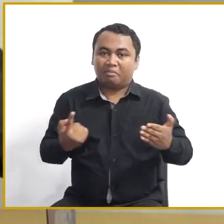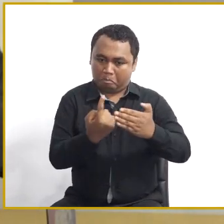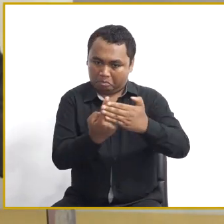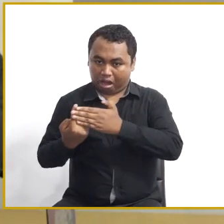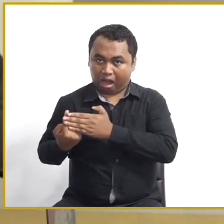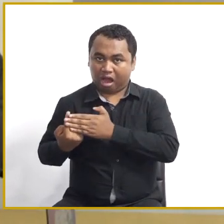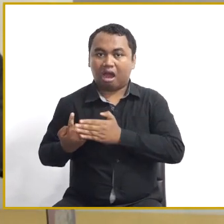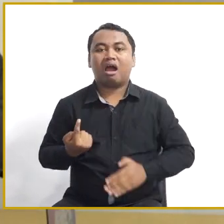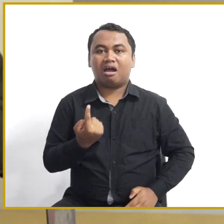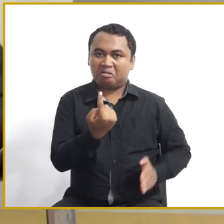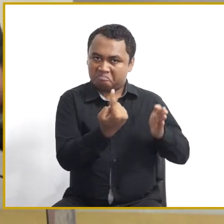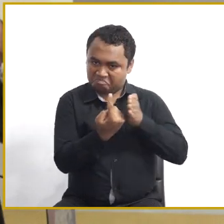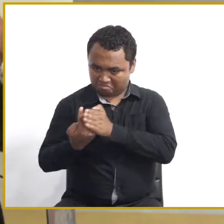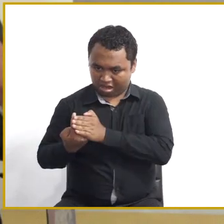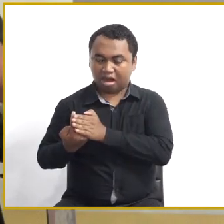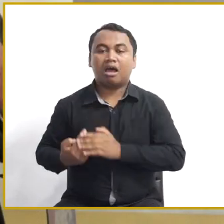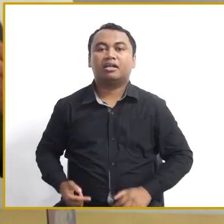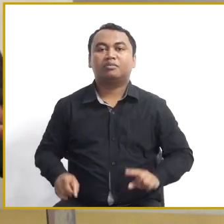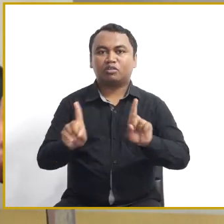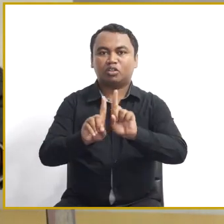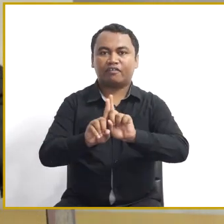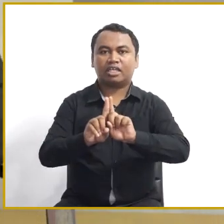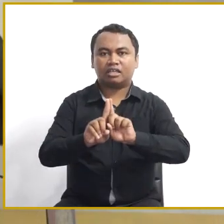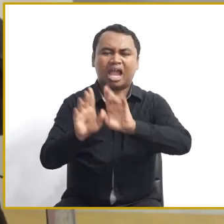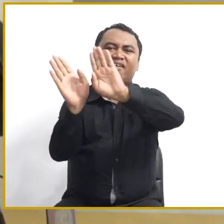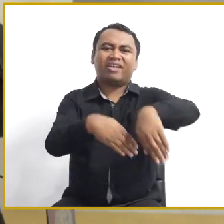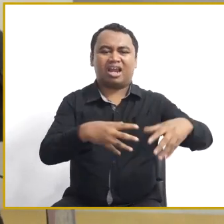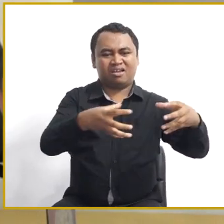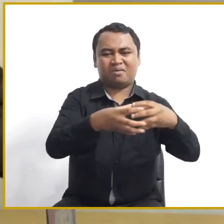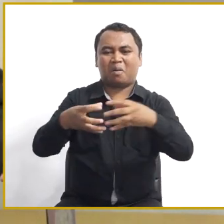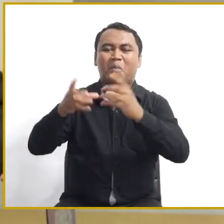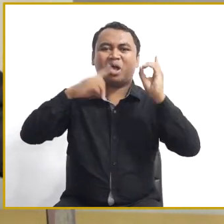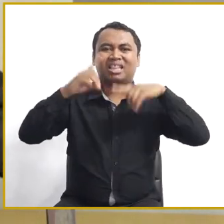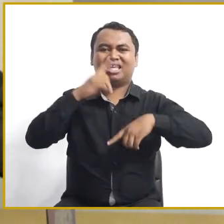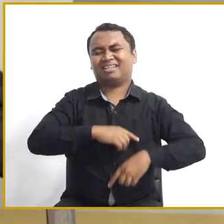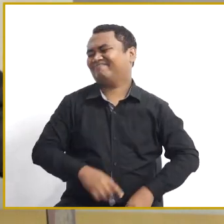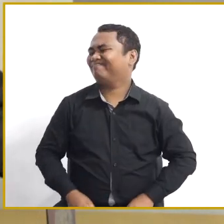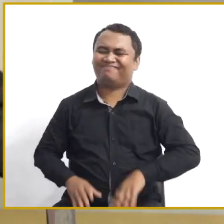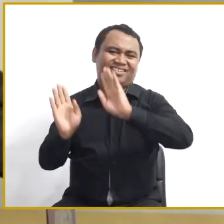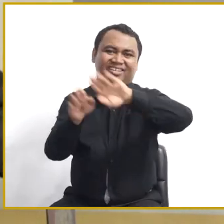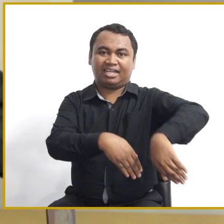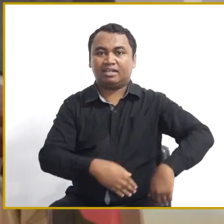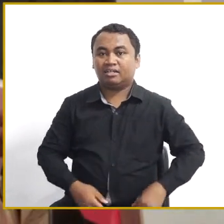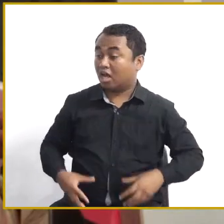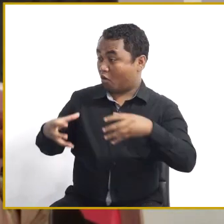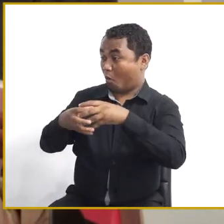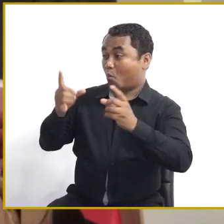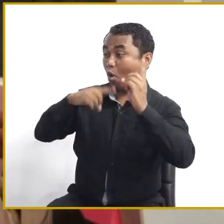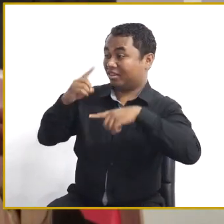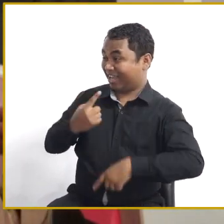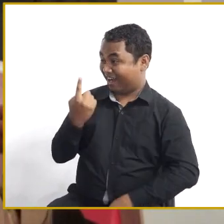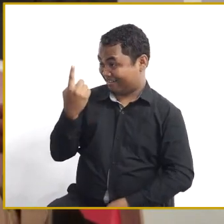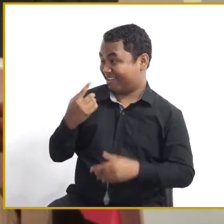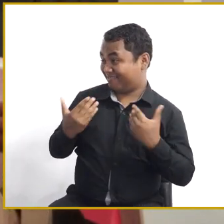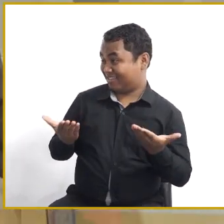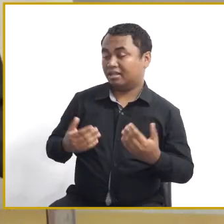De amiko zany a, ajanona mihitsy aloha ty resaka antoko politika ity. Ho any amin'ny antoko politika tokana indray izy, tsy